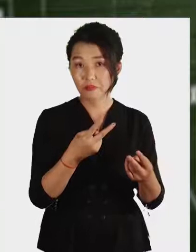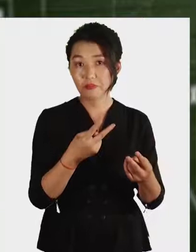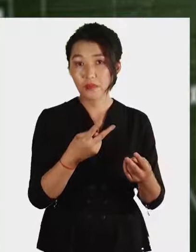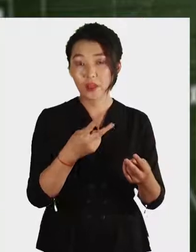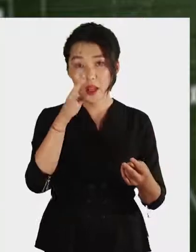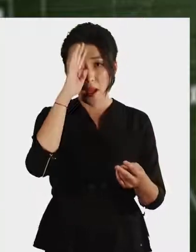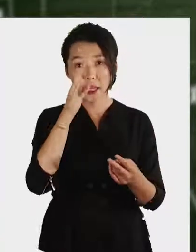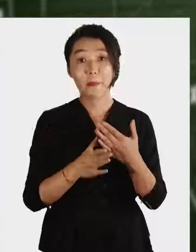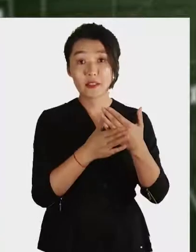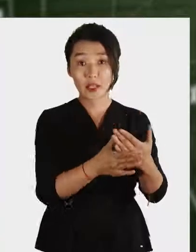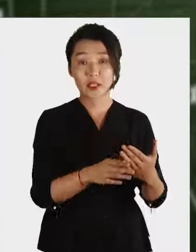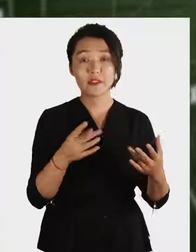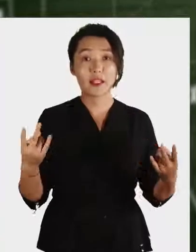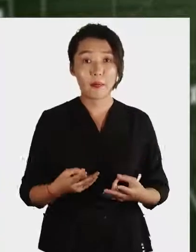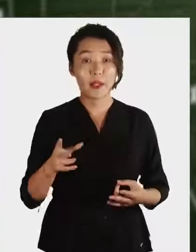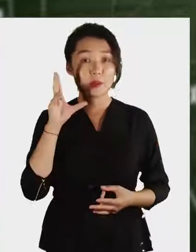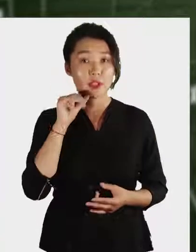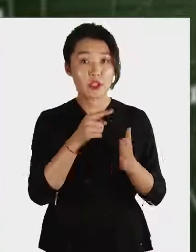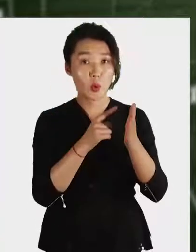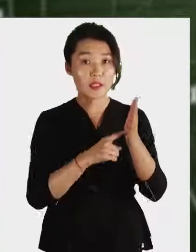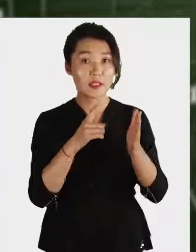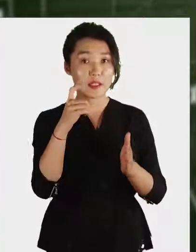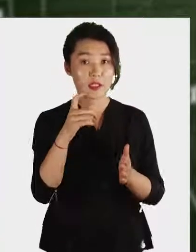что необходимое число разделить на 100.